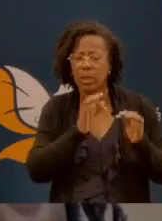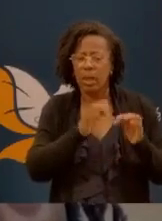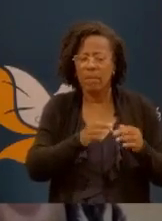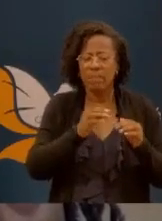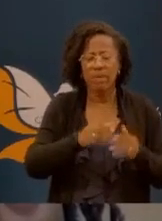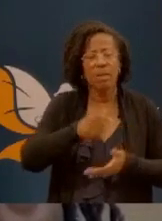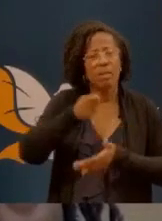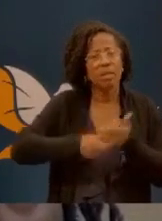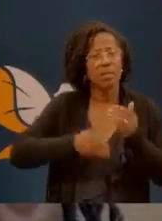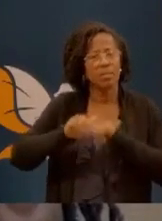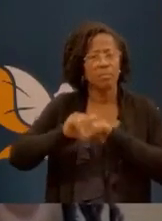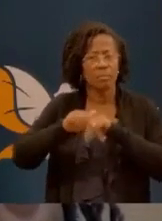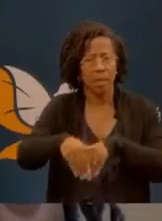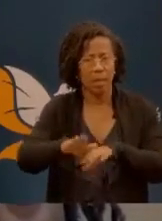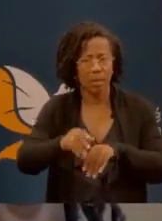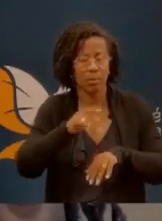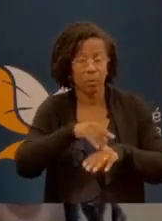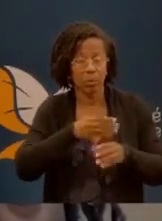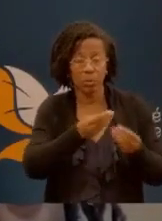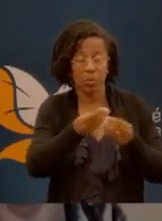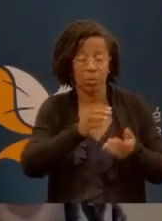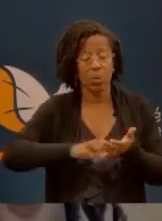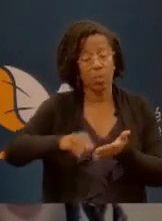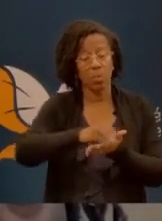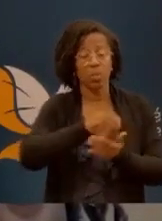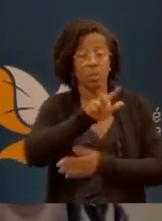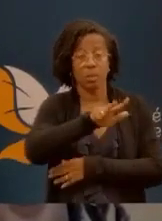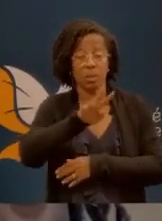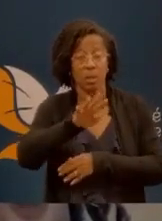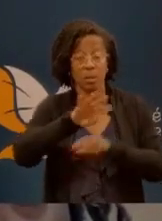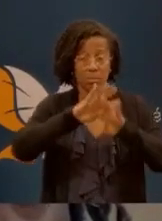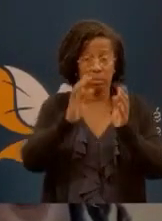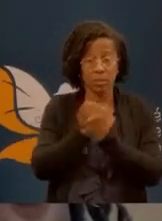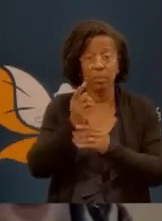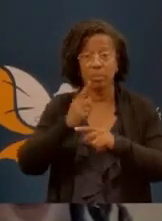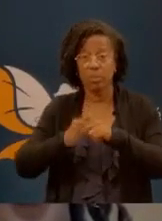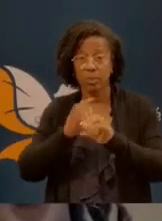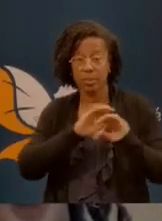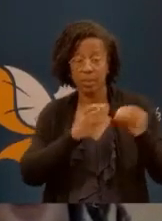on touche les 34 communes plus la CTM.